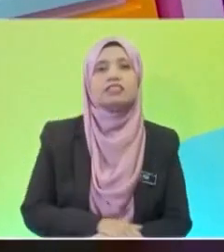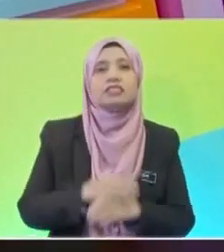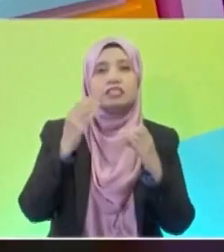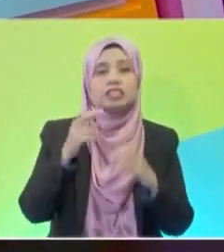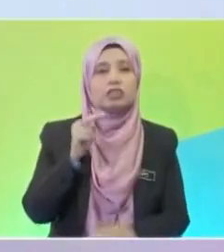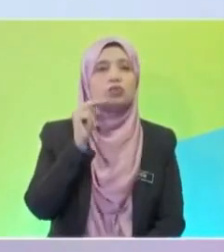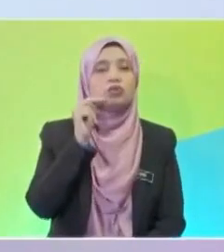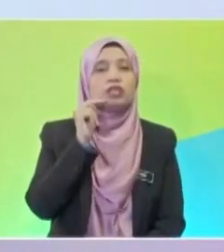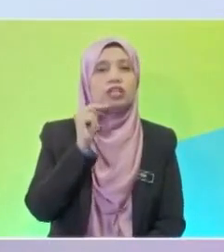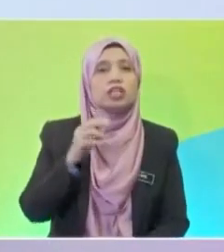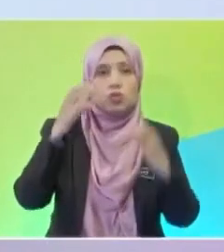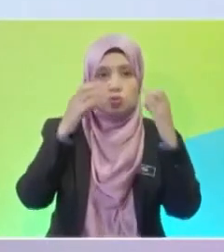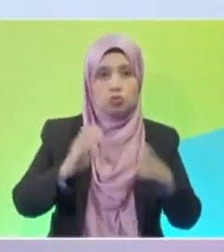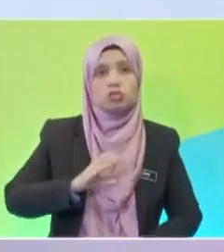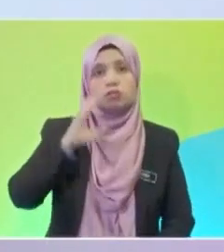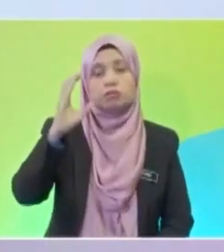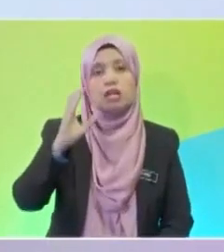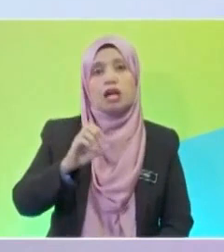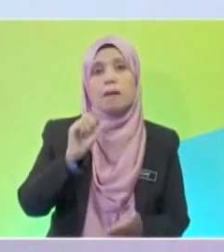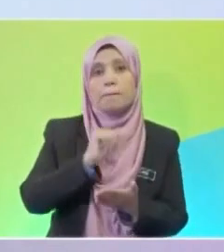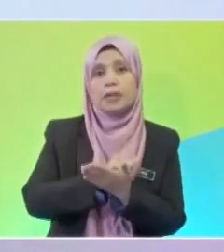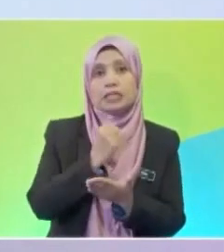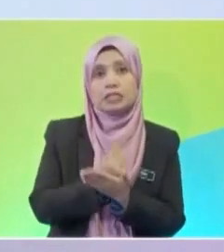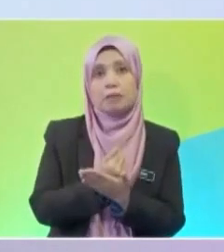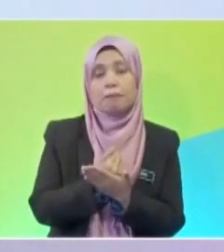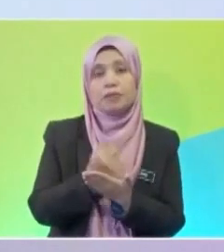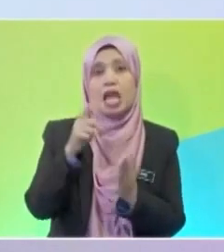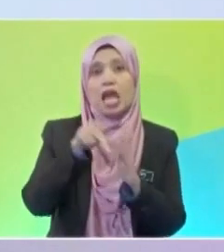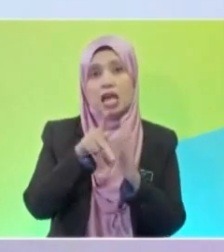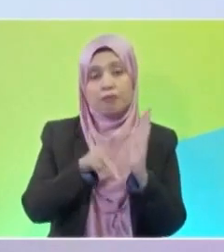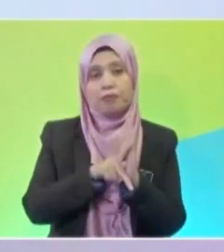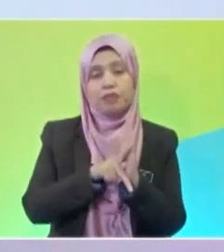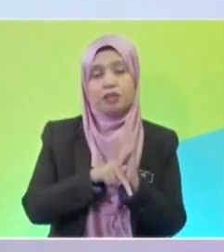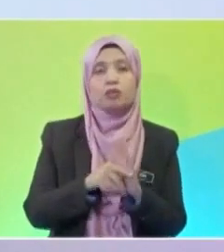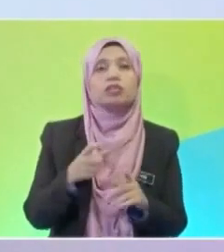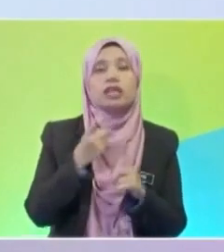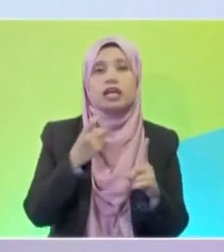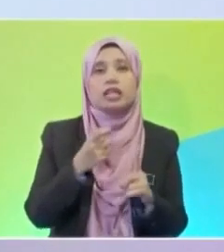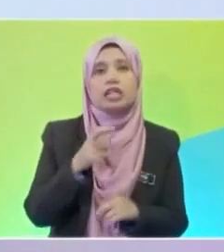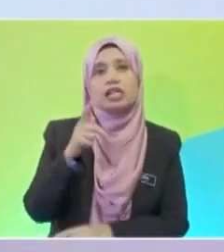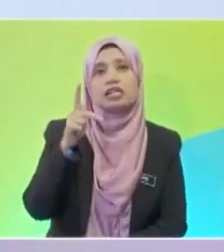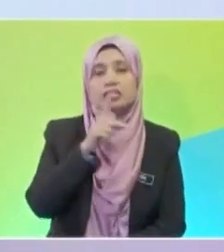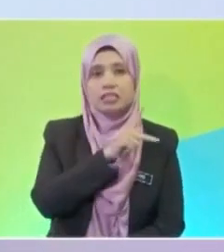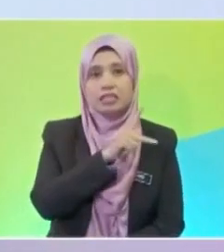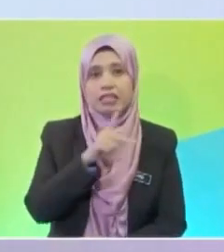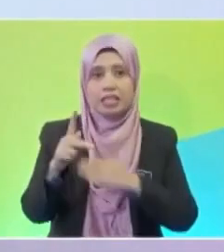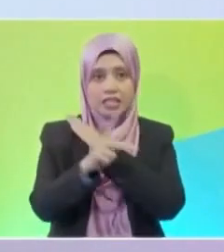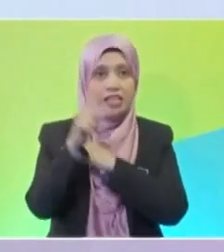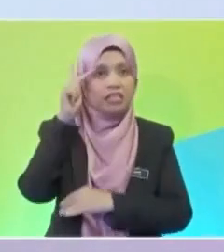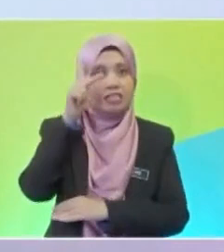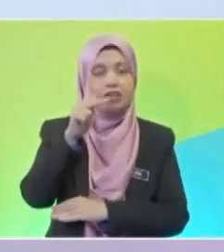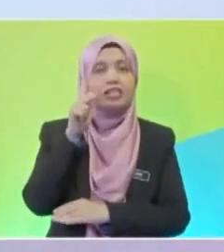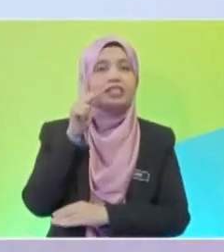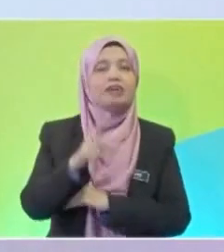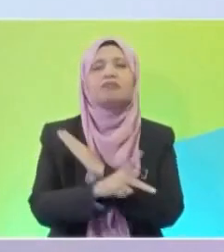Cik Nuraini merupakan guru cemerlang mata pelajaran prinsip perakaunan dari SMK Sultan Badlishah Kulim Kedah. Murid-murid di rumah, selamat maju